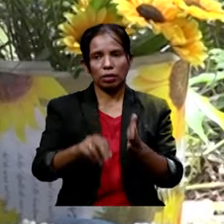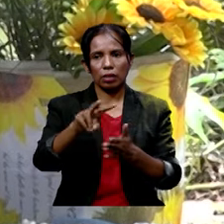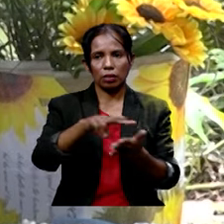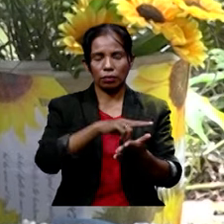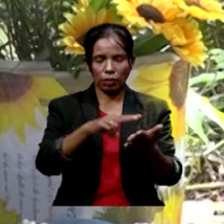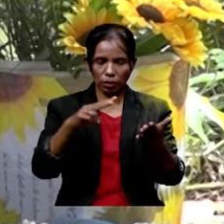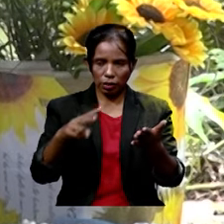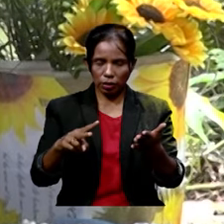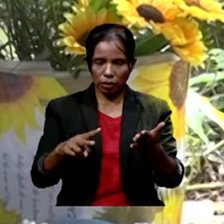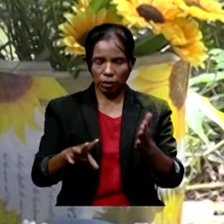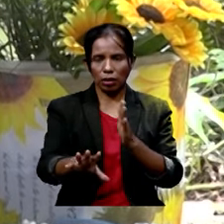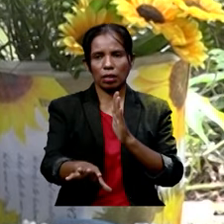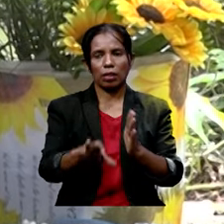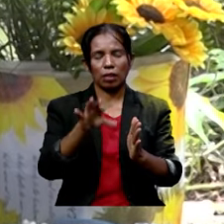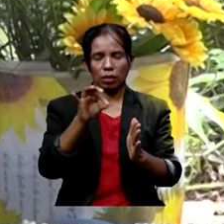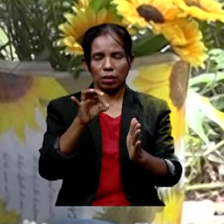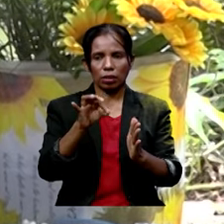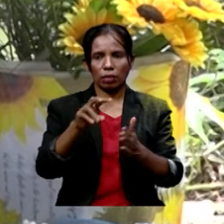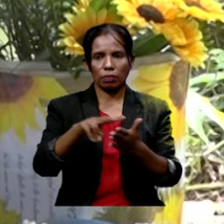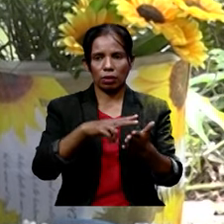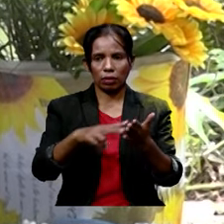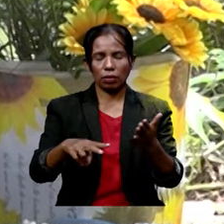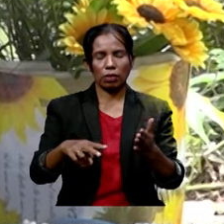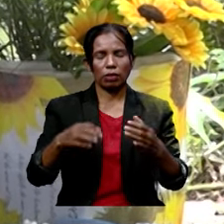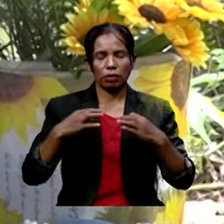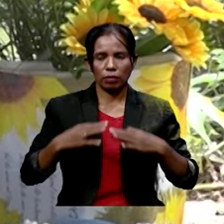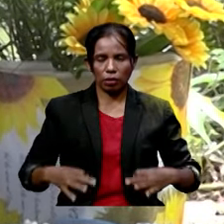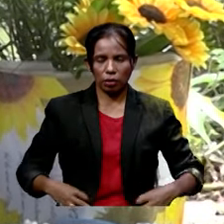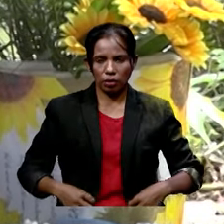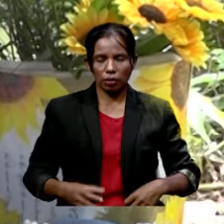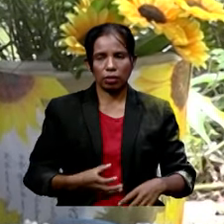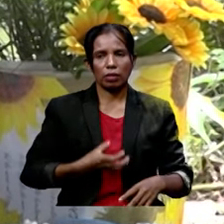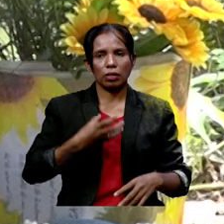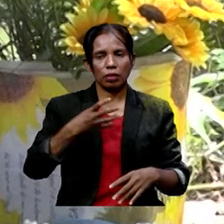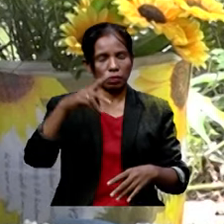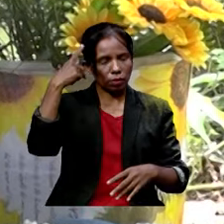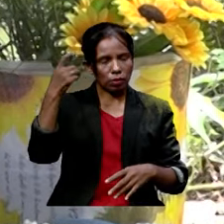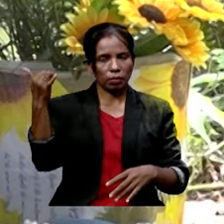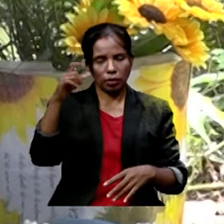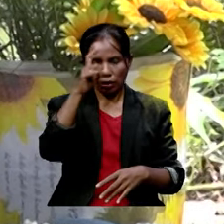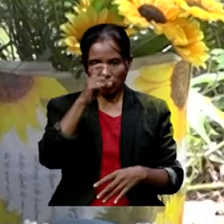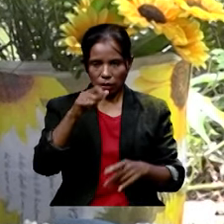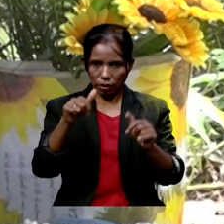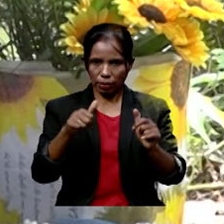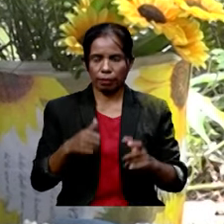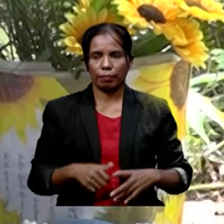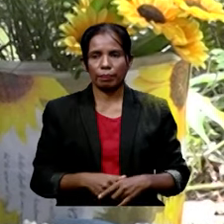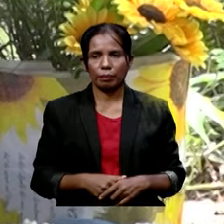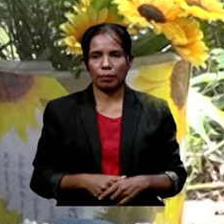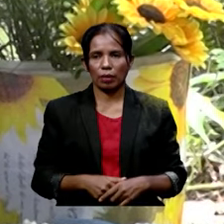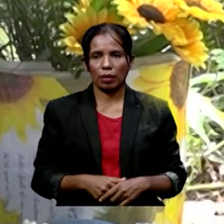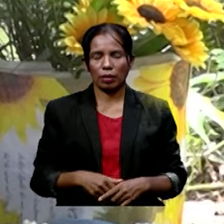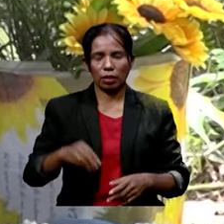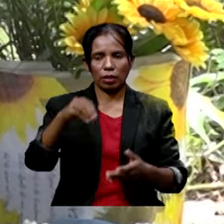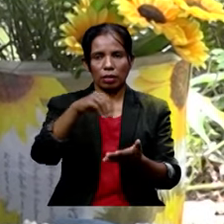violencia. Oh hetan violencia tanto fisiko, emosional, psikologiko ba sira idari dane. Ne marka